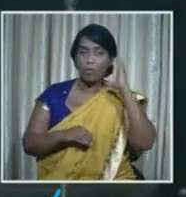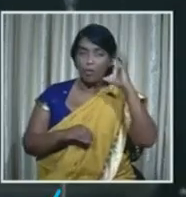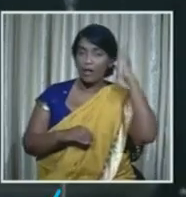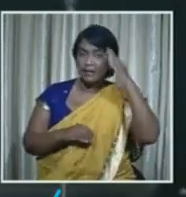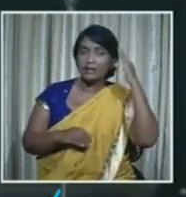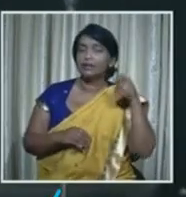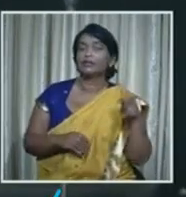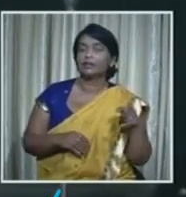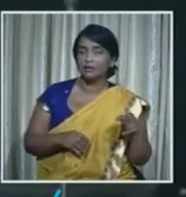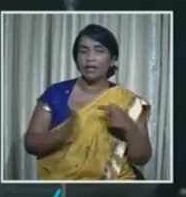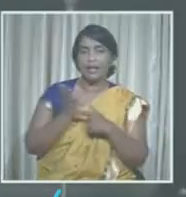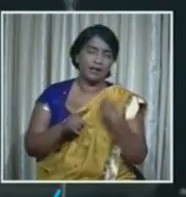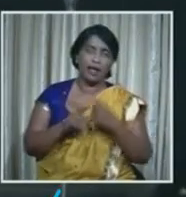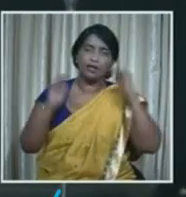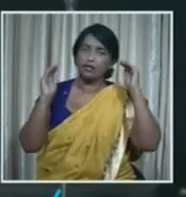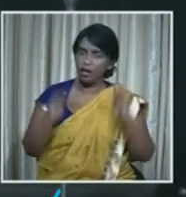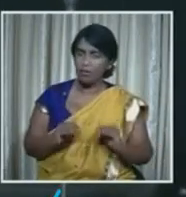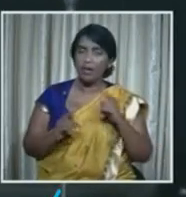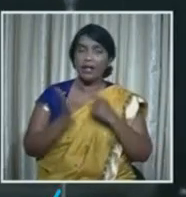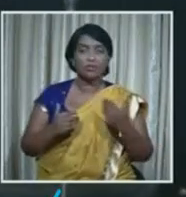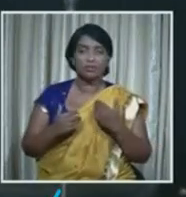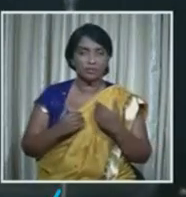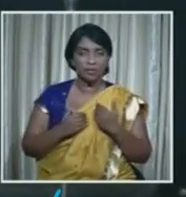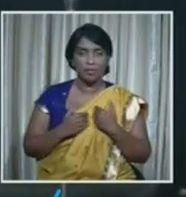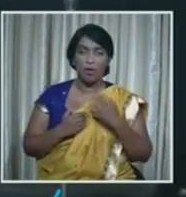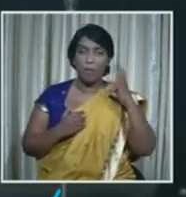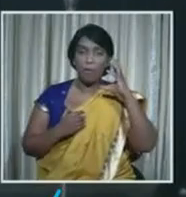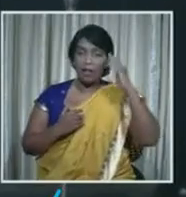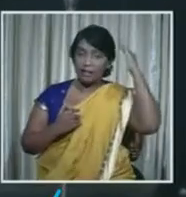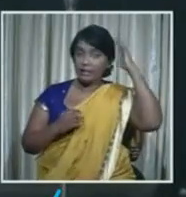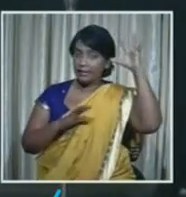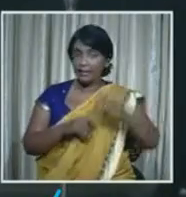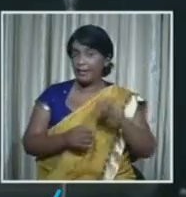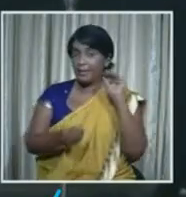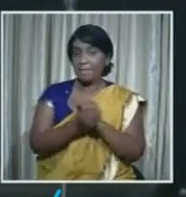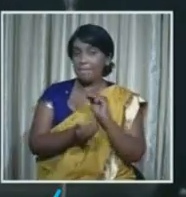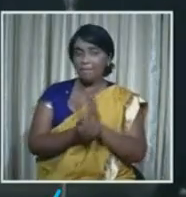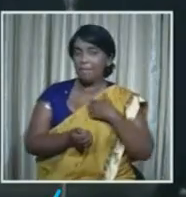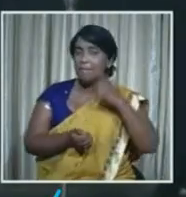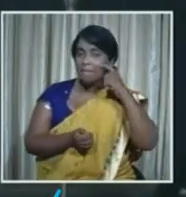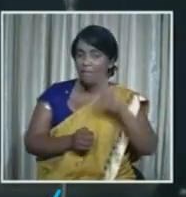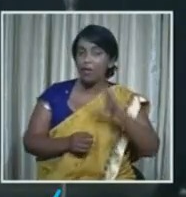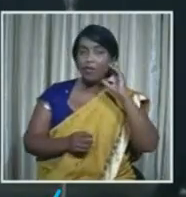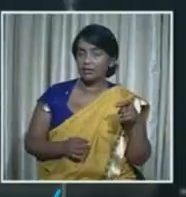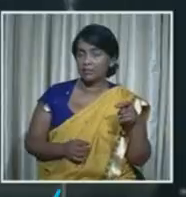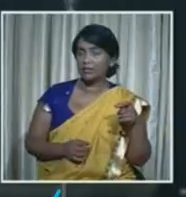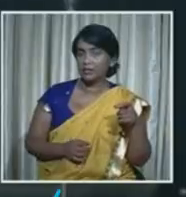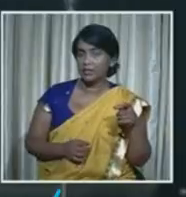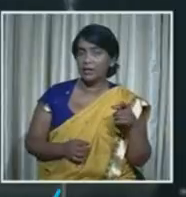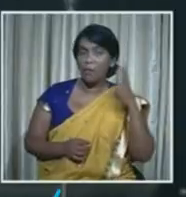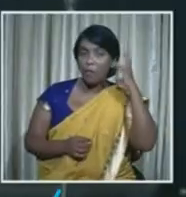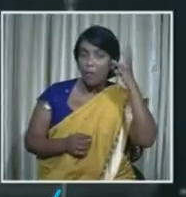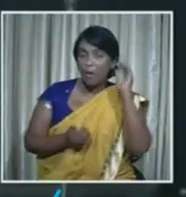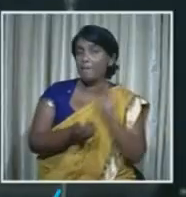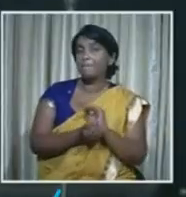සමහරක් වෙලාවට මේ බදු අඩු කරලා දෙන්න ඕන. ඒ බදු අඩු කරලා දීම තුල පොල් තෙල් ගේන එක ආරක්ෂා කිරීම නෙමෙයි අපේ බලාපොරොත්තුව. පොල් තෙල් වලට යන පොල් ටික